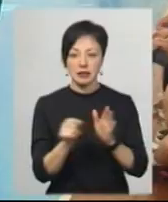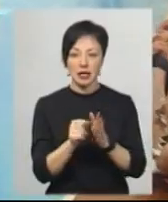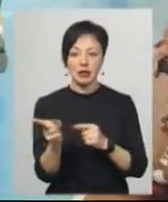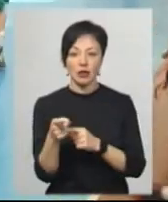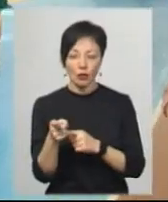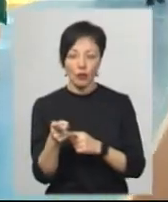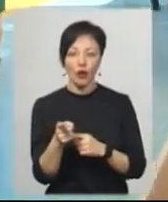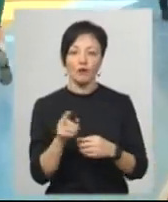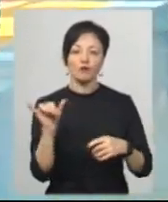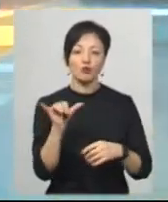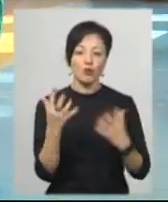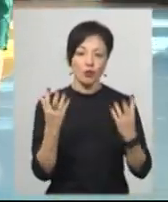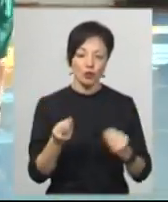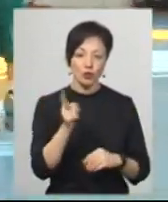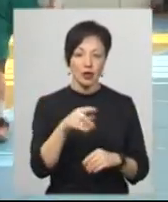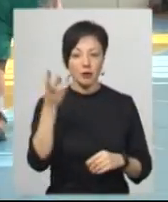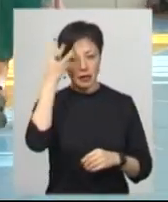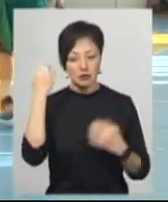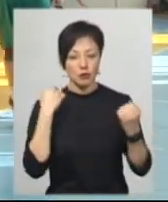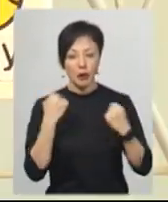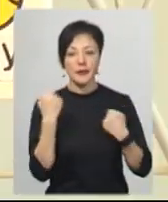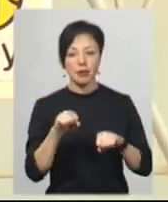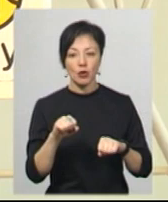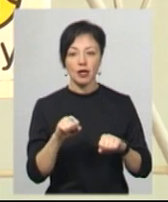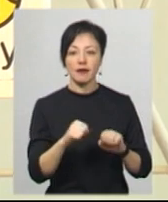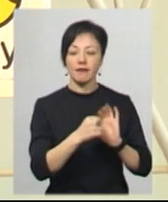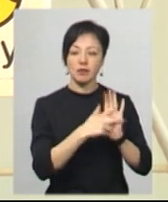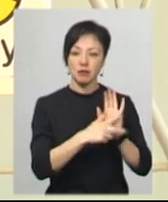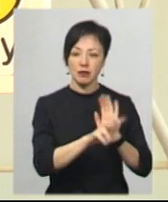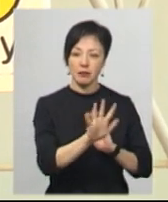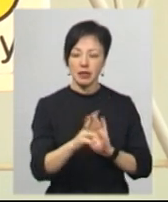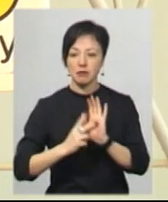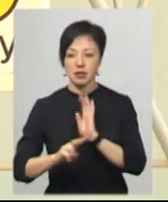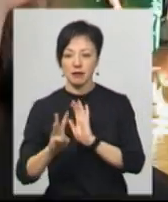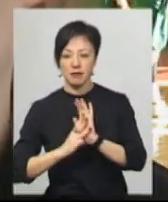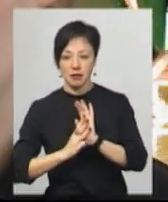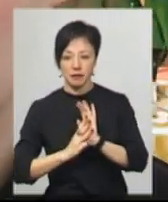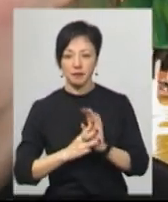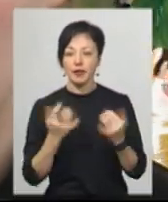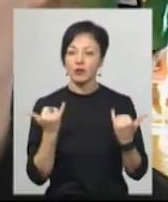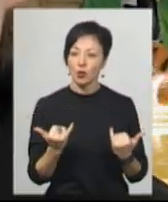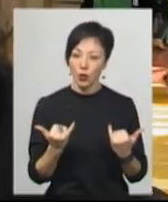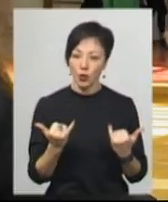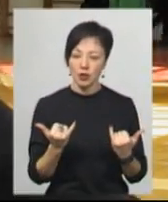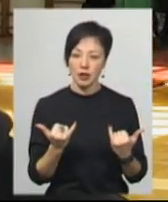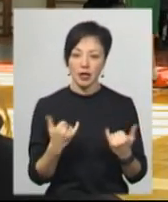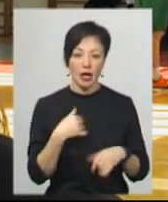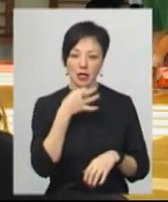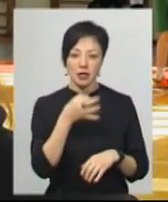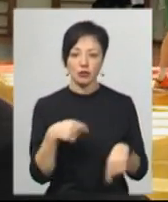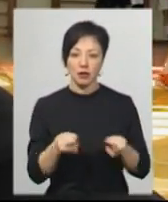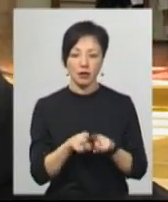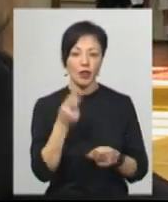«Тернопільтнеудова Кристал» у суботу. Тоді хмельницькі спортсмени перемогли з рахунком 85-78. Сьогодні я не скажу, що це